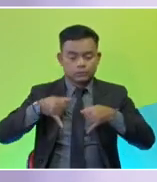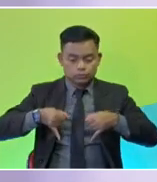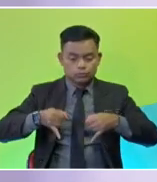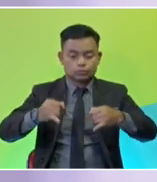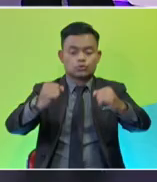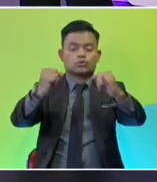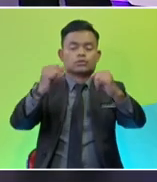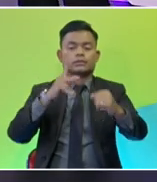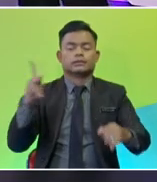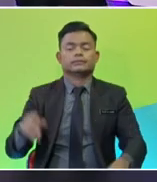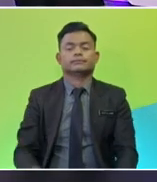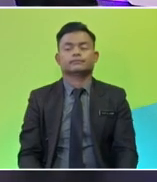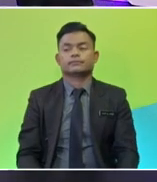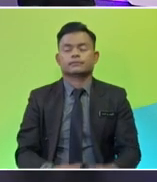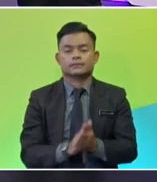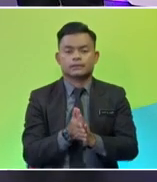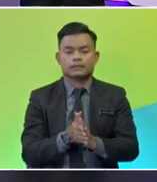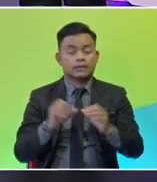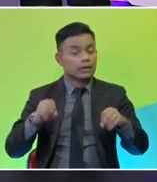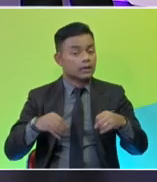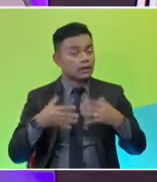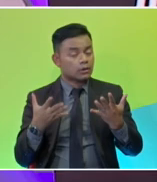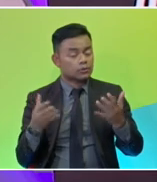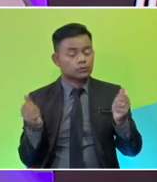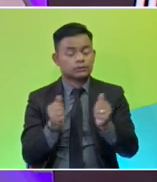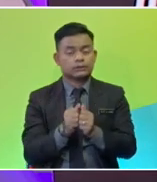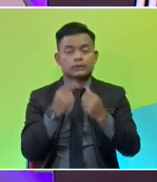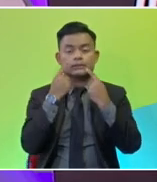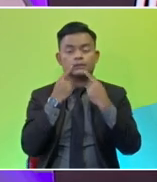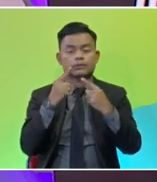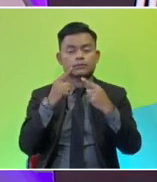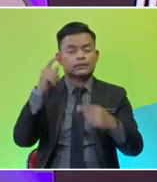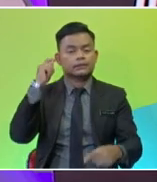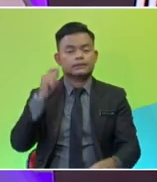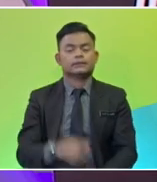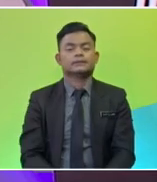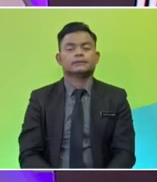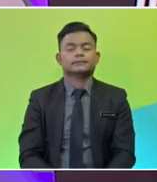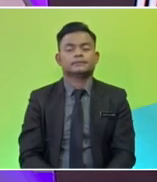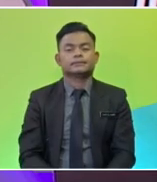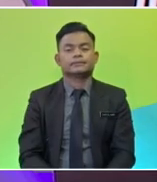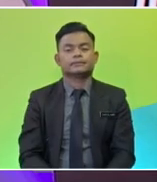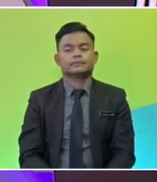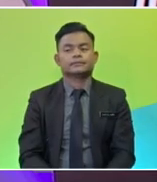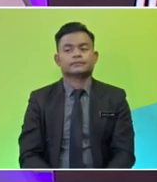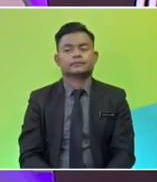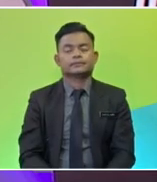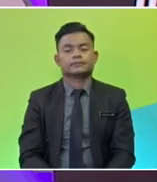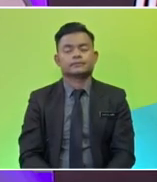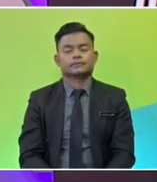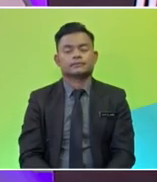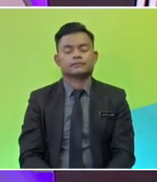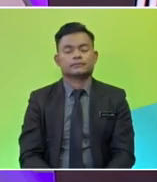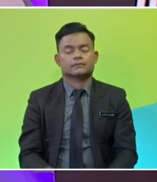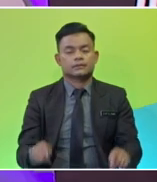kita Oke ini oke bagaimana Jawaban Abang Aiman tadi Betul tidak Ya seperti yang